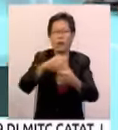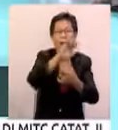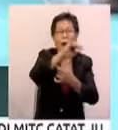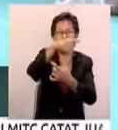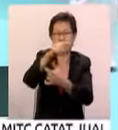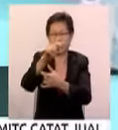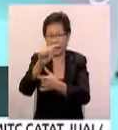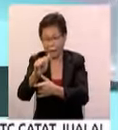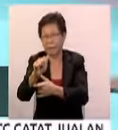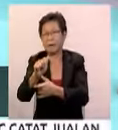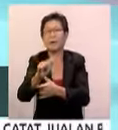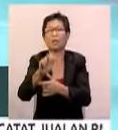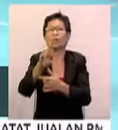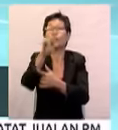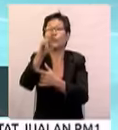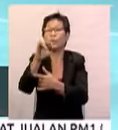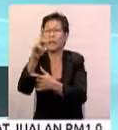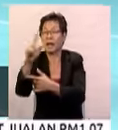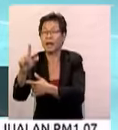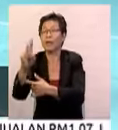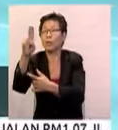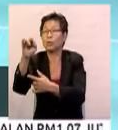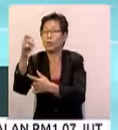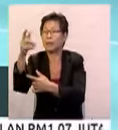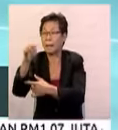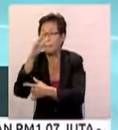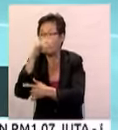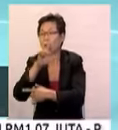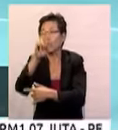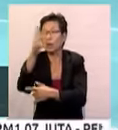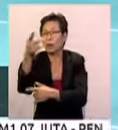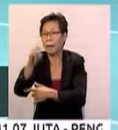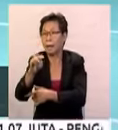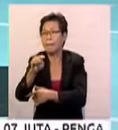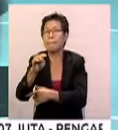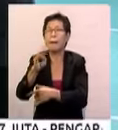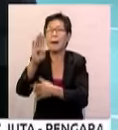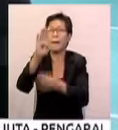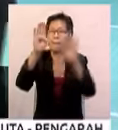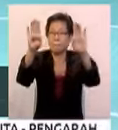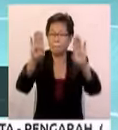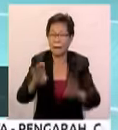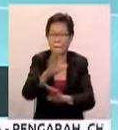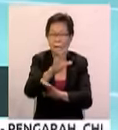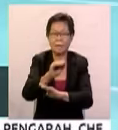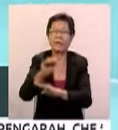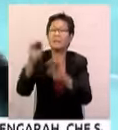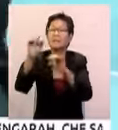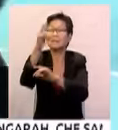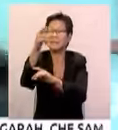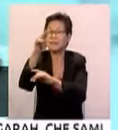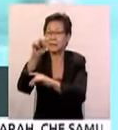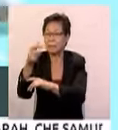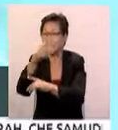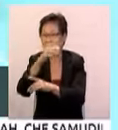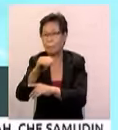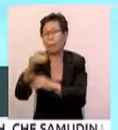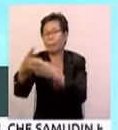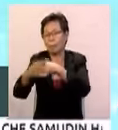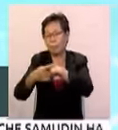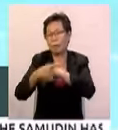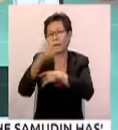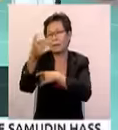IPTA antaranya Uni KL, UTM Melaka, UKM Bangi, UPM Serdang serta Politeknik Shah Alam. Turut mengambil bahagian murid-murid